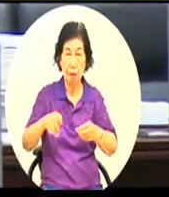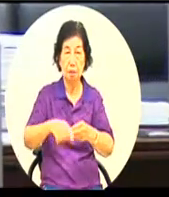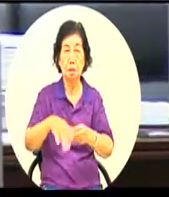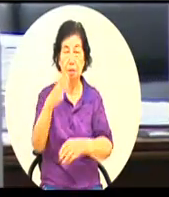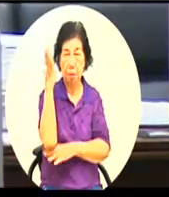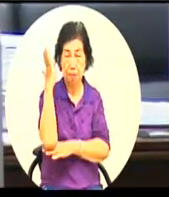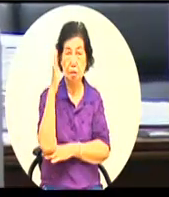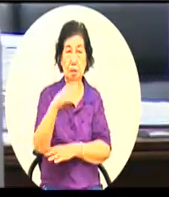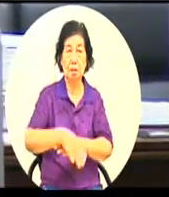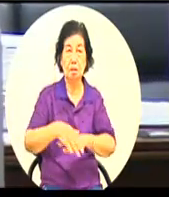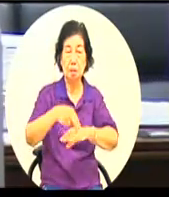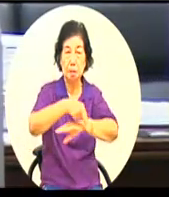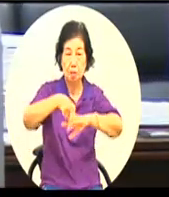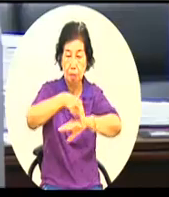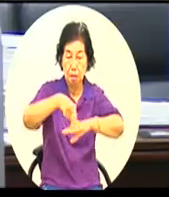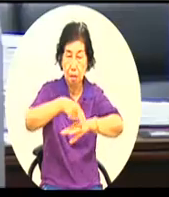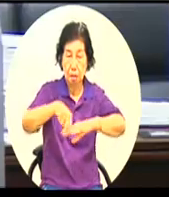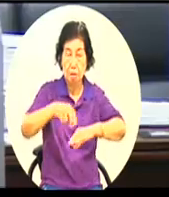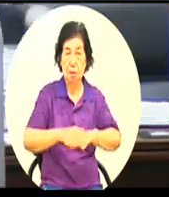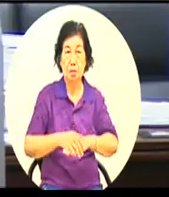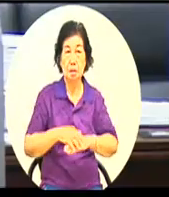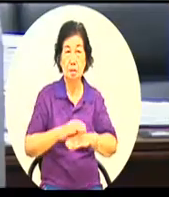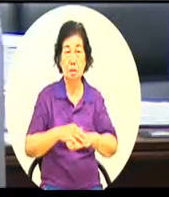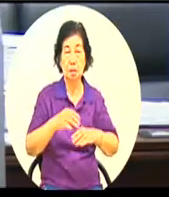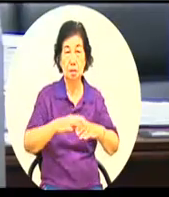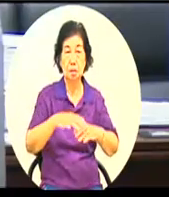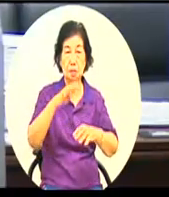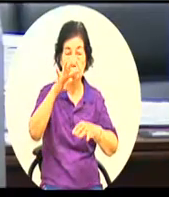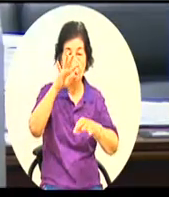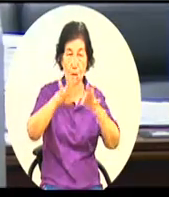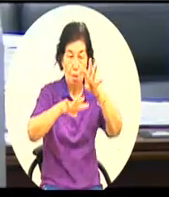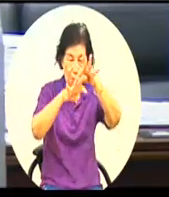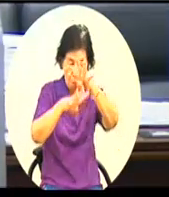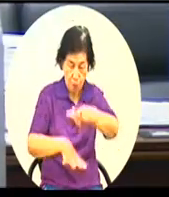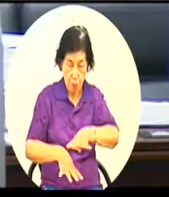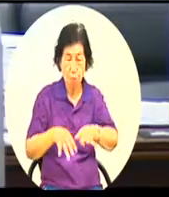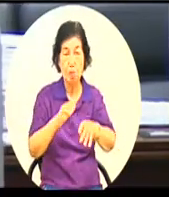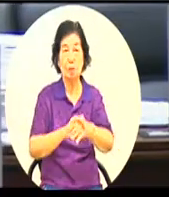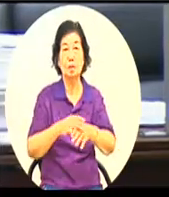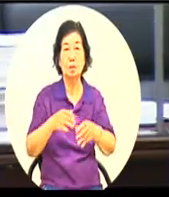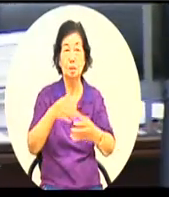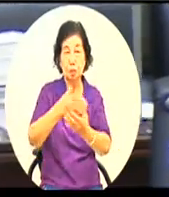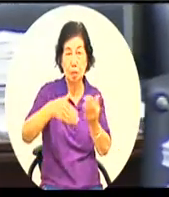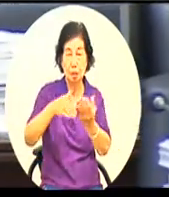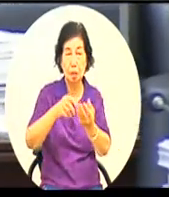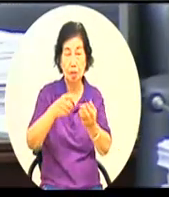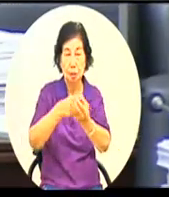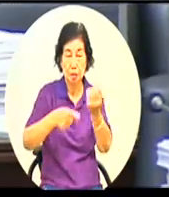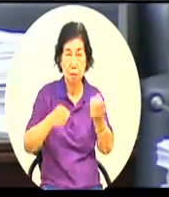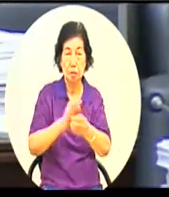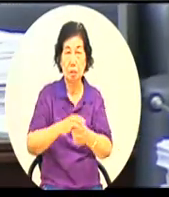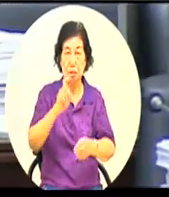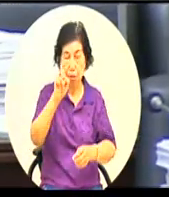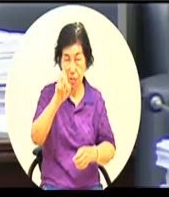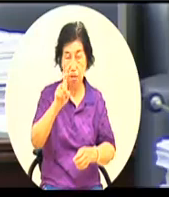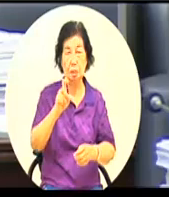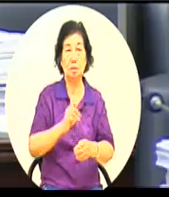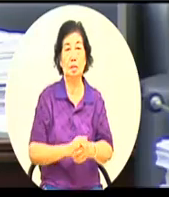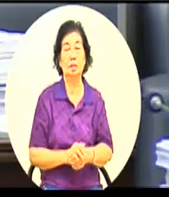这个，拄啊只正十项，我甲列十项出来。啊，市长来，你看一下